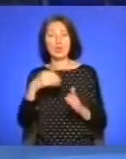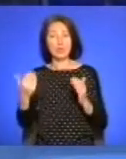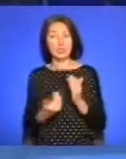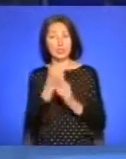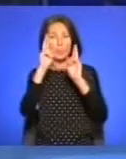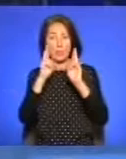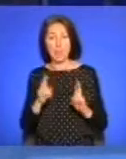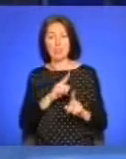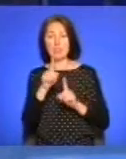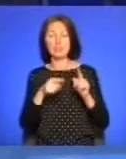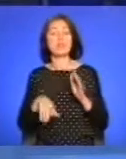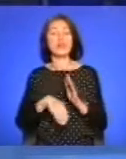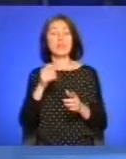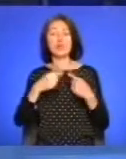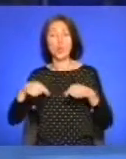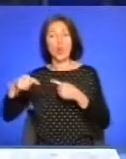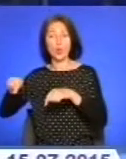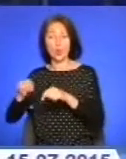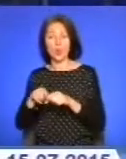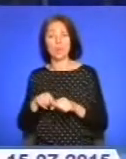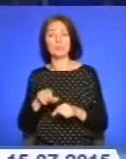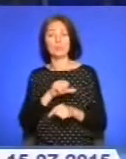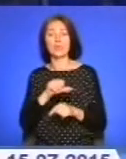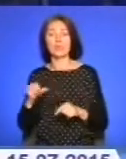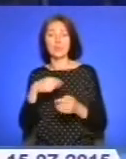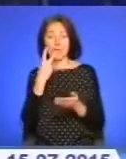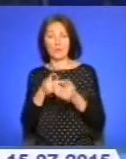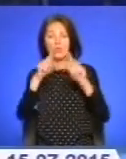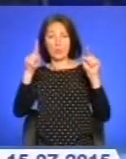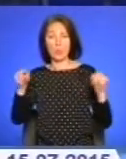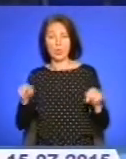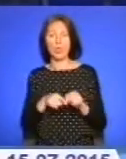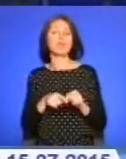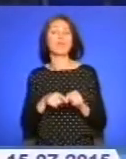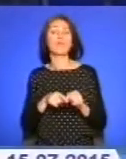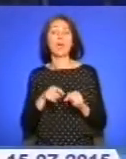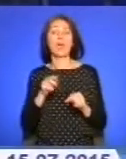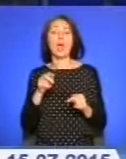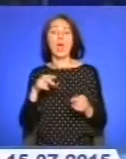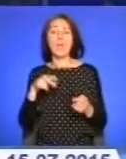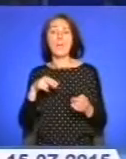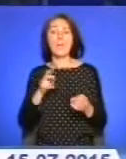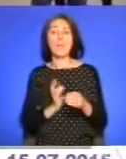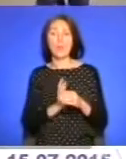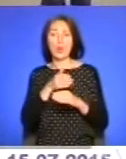правилами. Зміняться виборчі округи і зовнішній вигляд бюлетенів, і прохідний бар'єр. Чи на краще зміни? Про це у